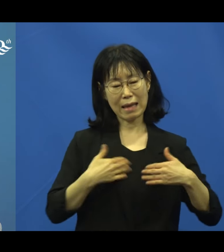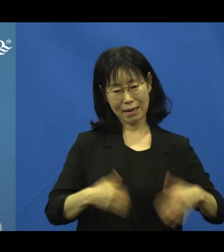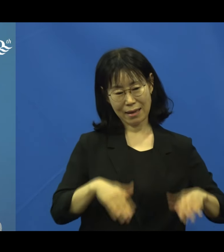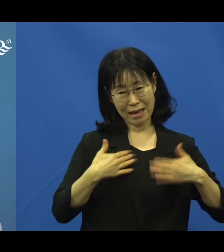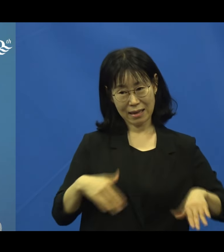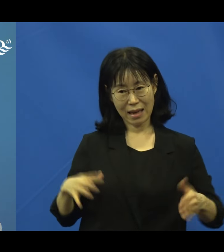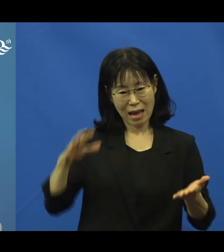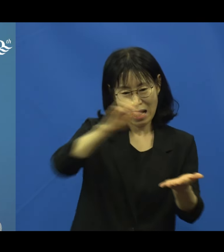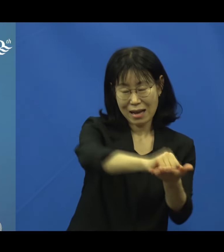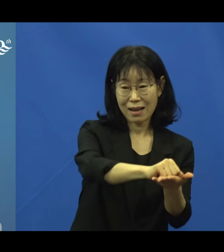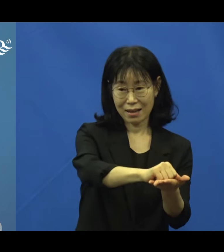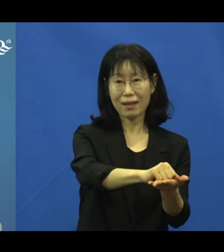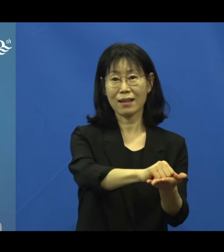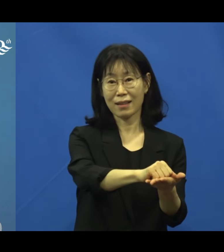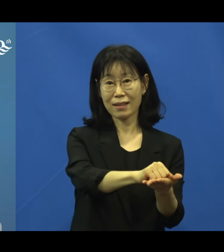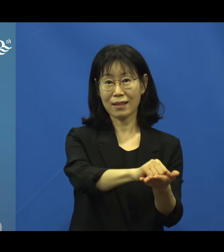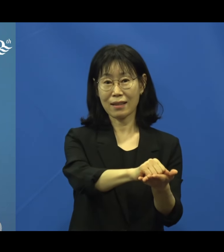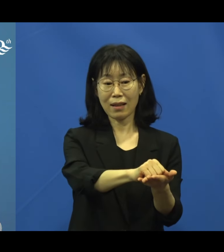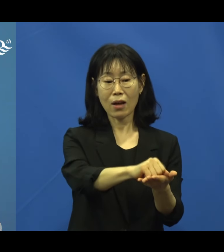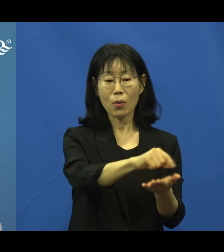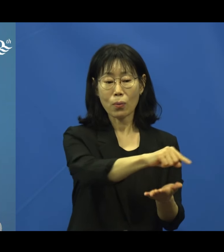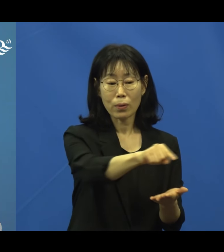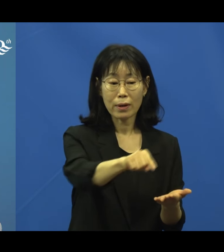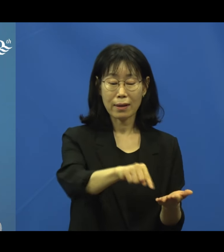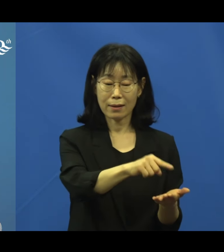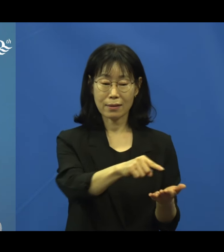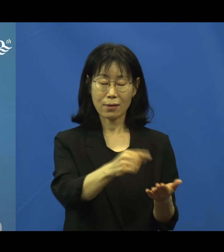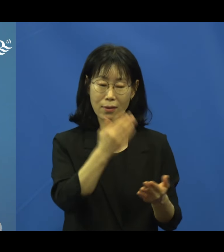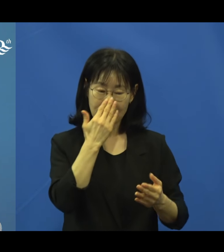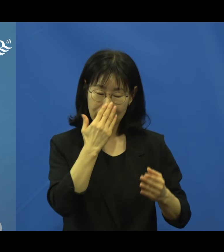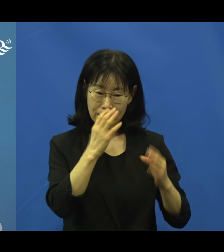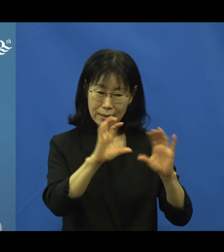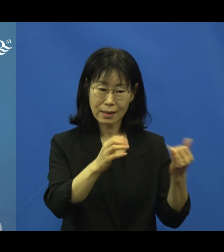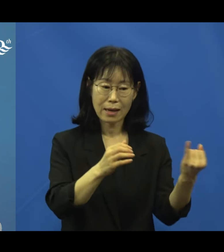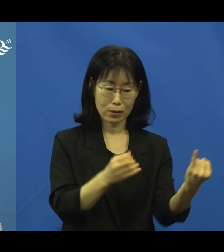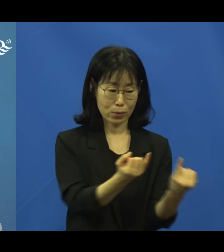거기에서 이스라엘에서 소녀 하나를 사로잡으며